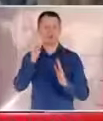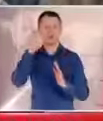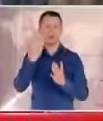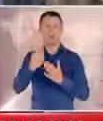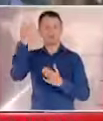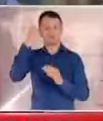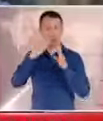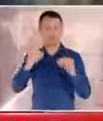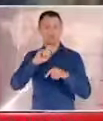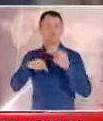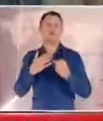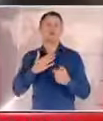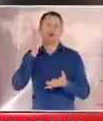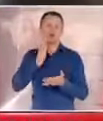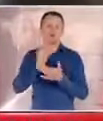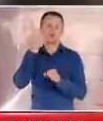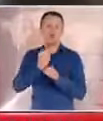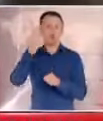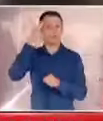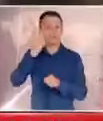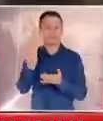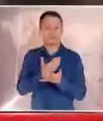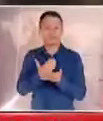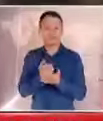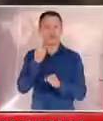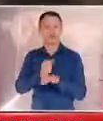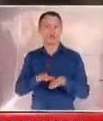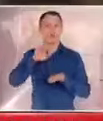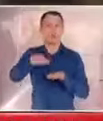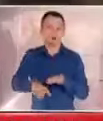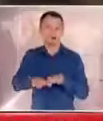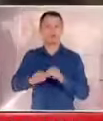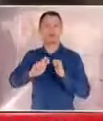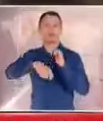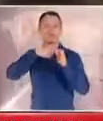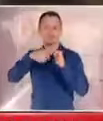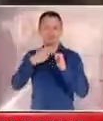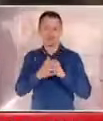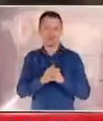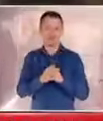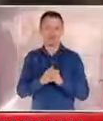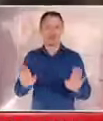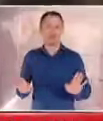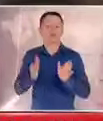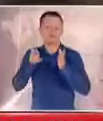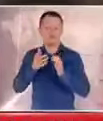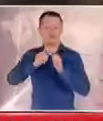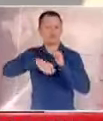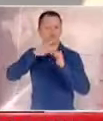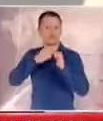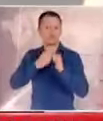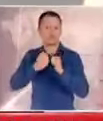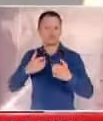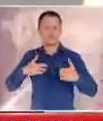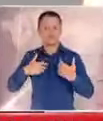facă cunoscută povestea, așa că a făcut pasul spre cinematografie cu o peliculă emoționantă, iar debutul regizoral s-a bucurat de un real succes.